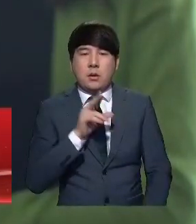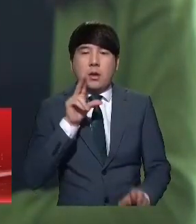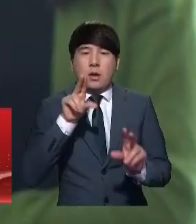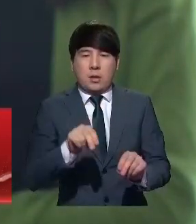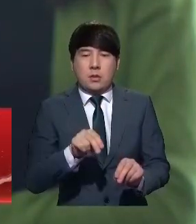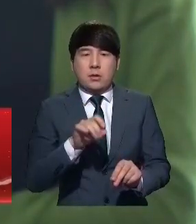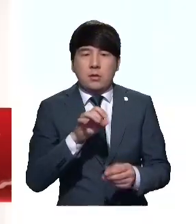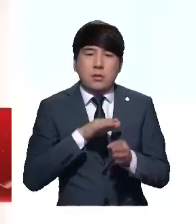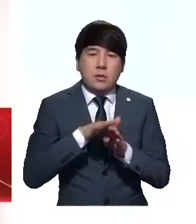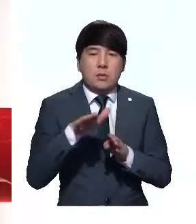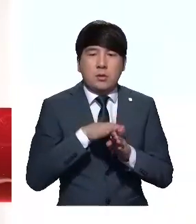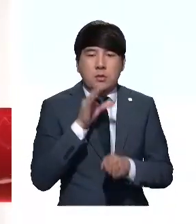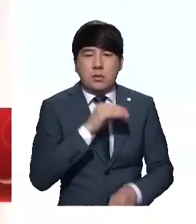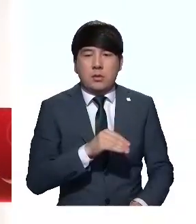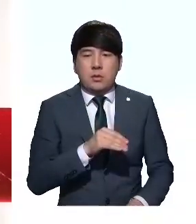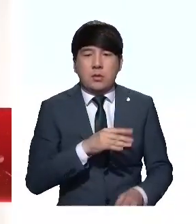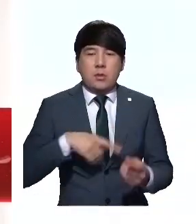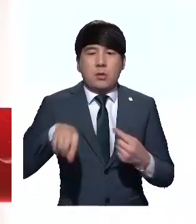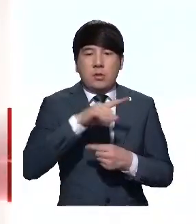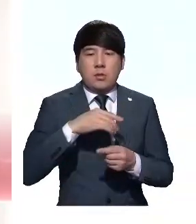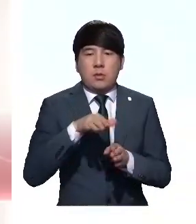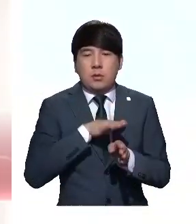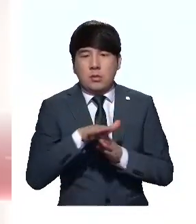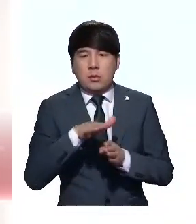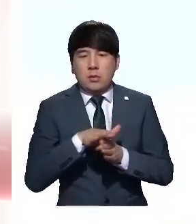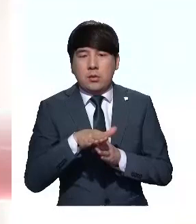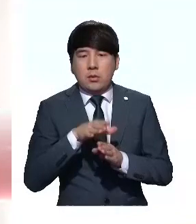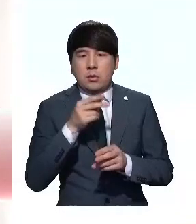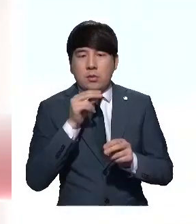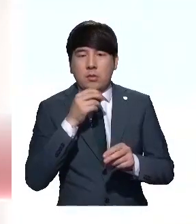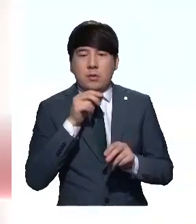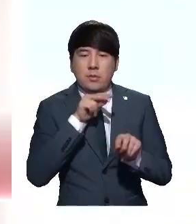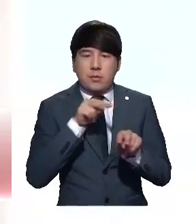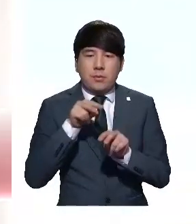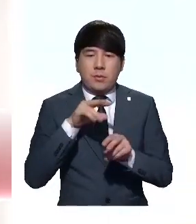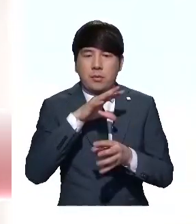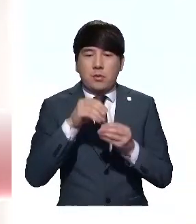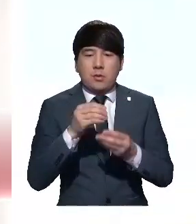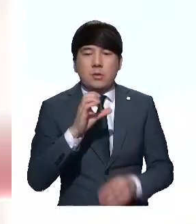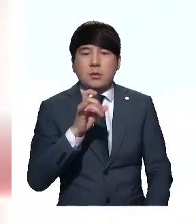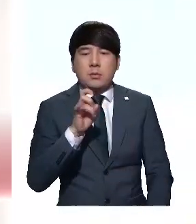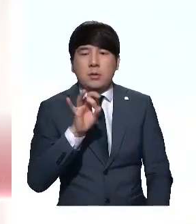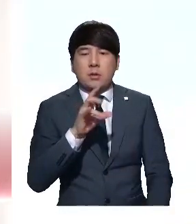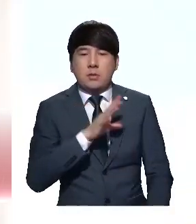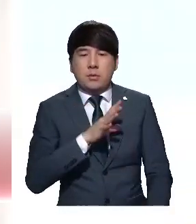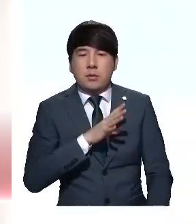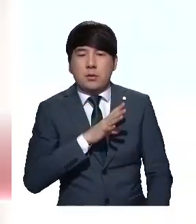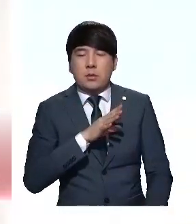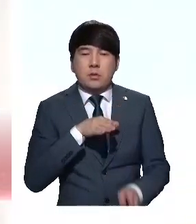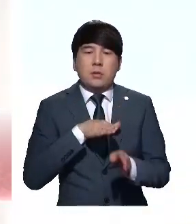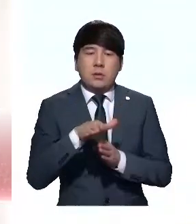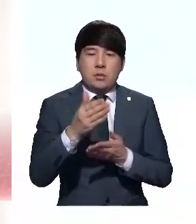их в разработку. В целом я очень внимательно слушала всех спикеров, и все предложения